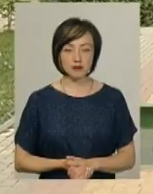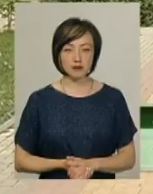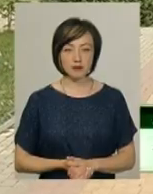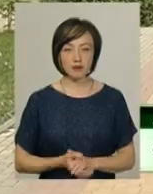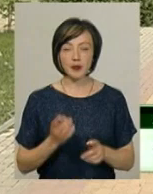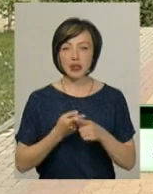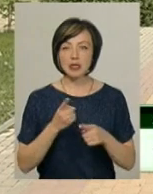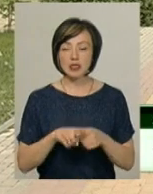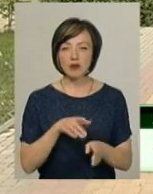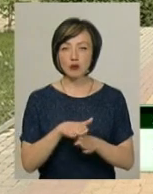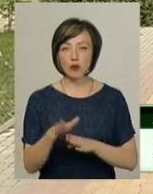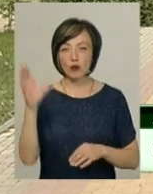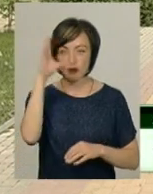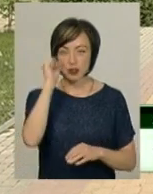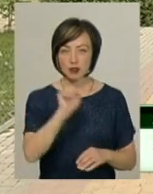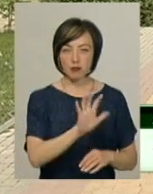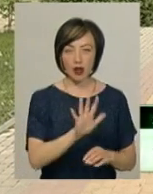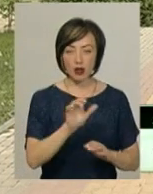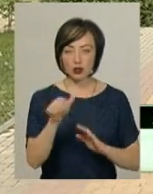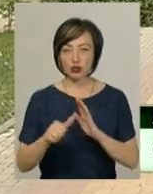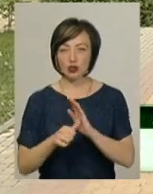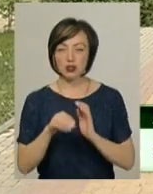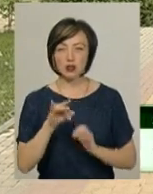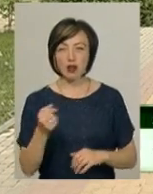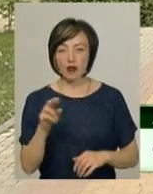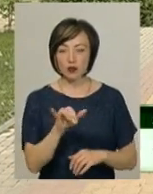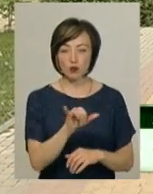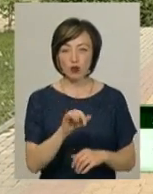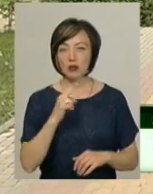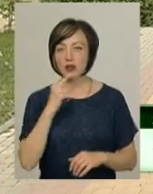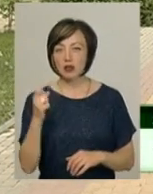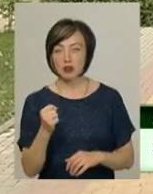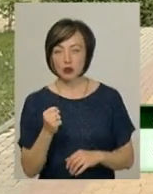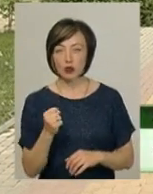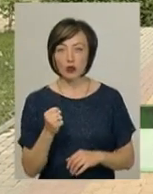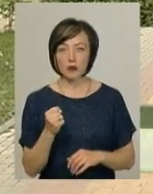Відбулося в ніч з 5 на 6 травня, суботи на неділю,